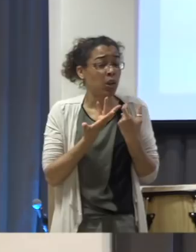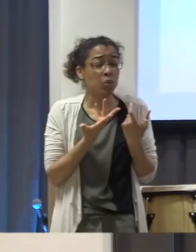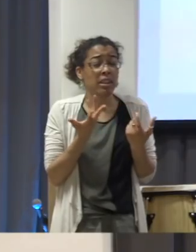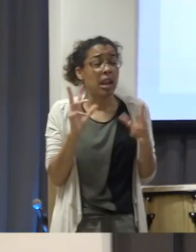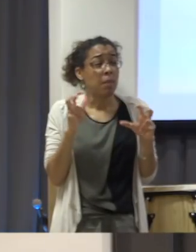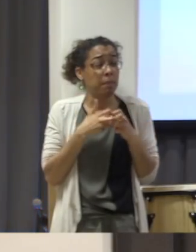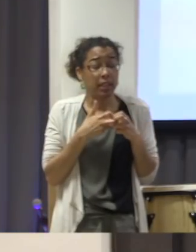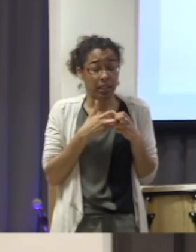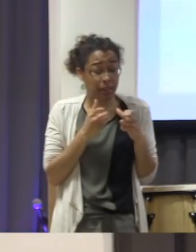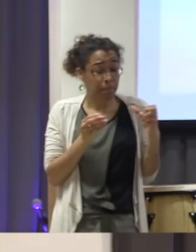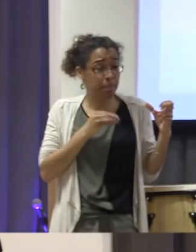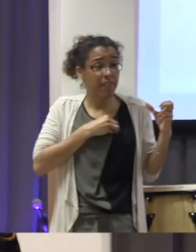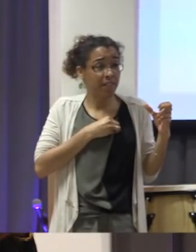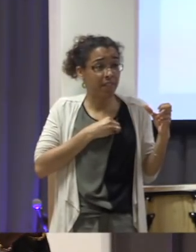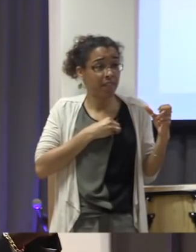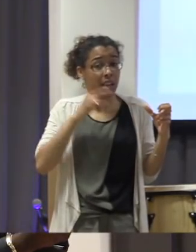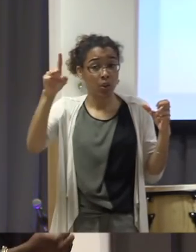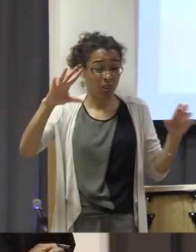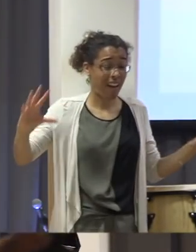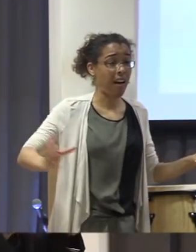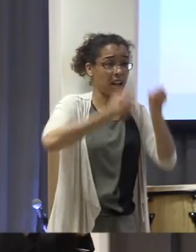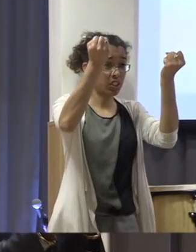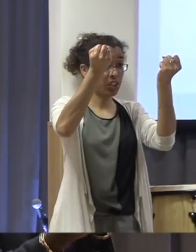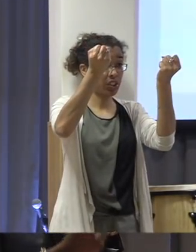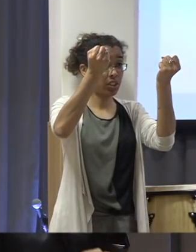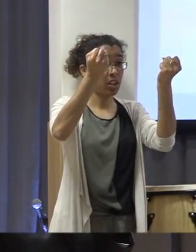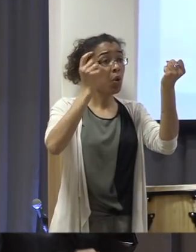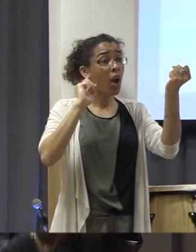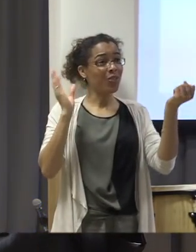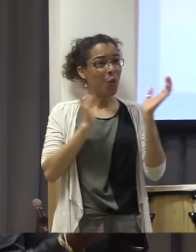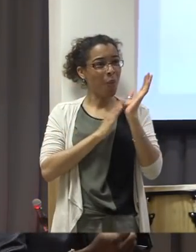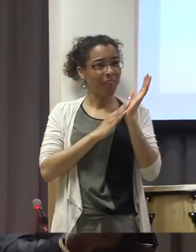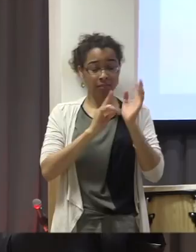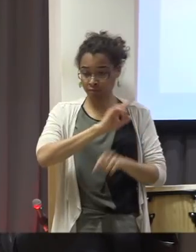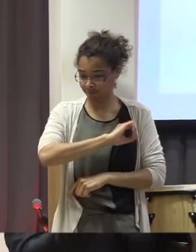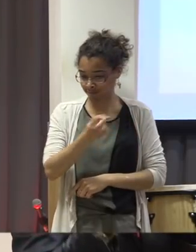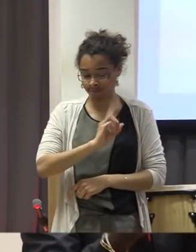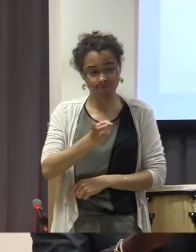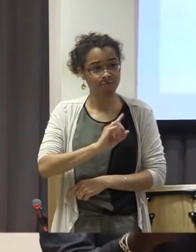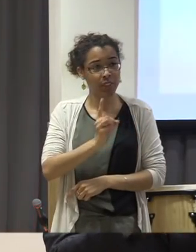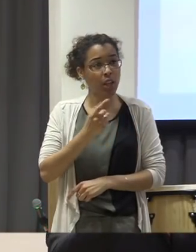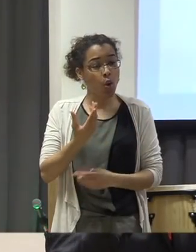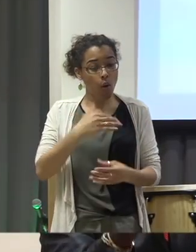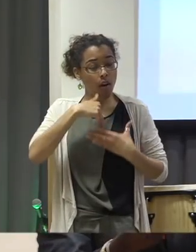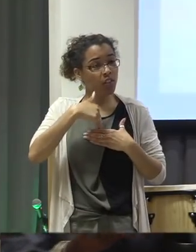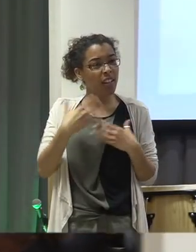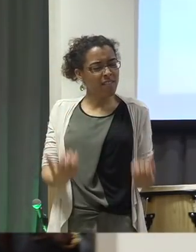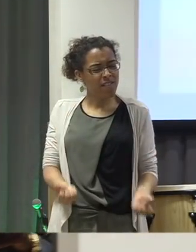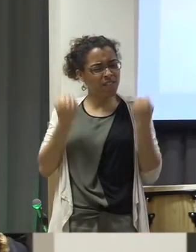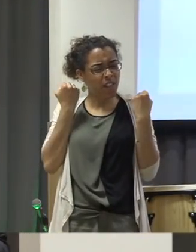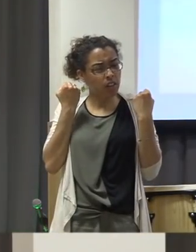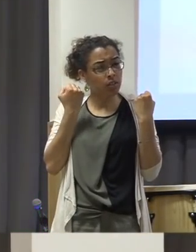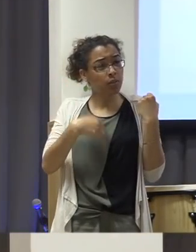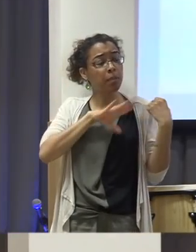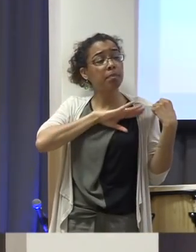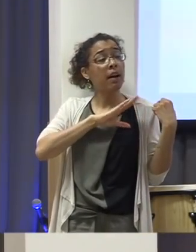prix. Le Rédempteur, un rachat. Ce que nous ne méritons pas. Mais nous avons cette force et cette puissance par